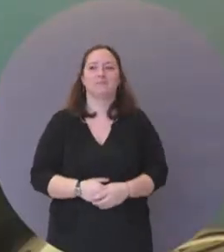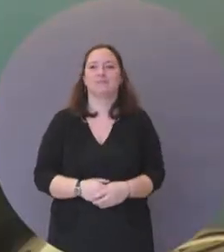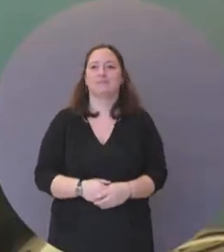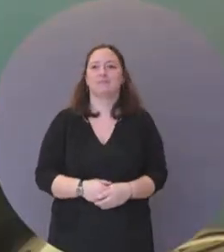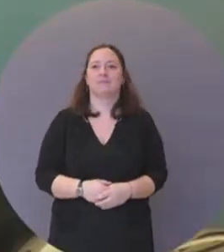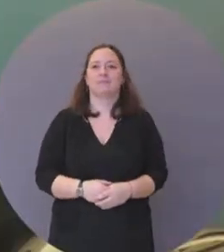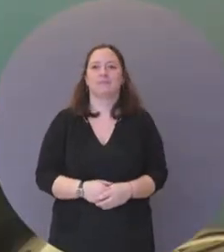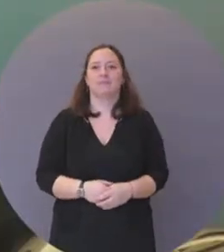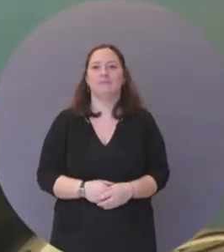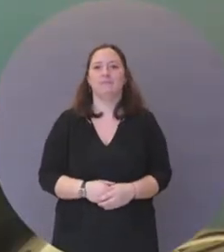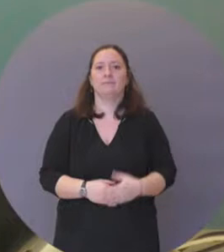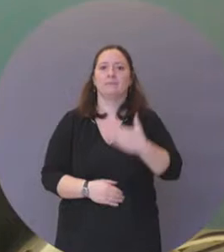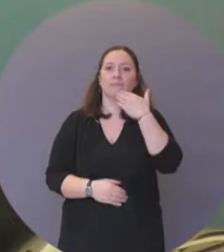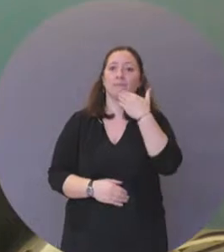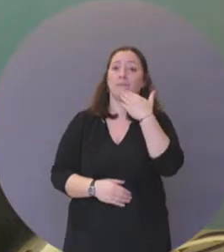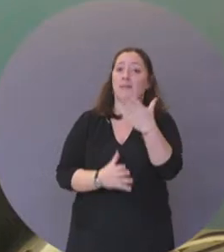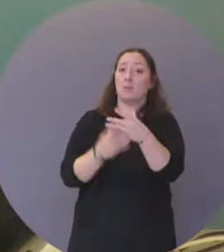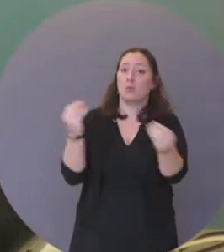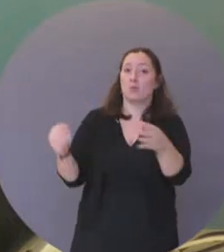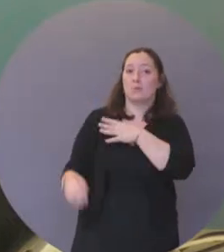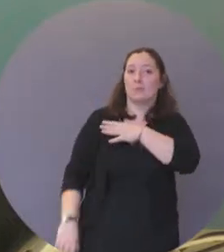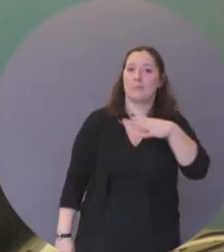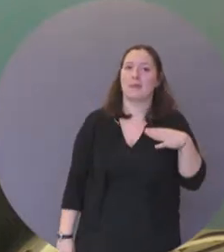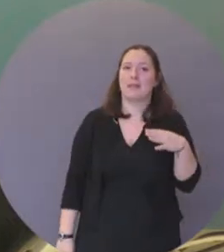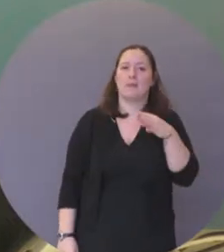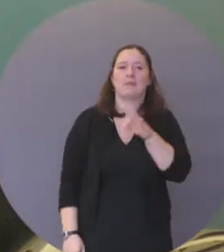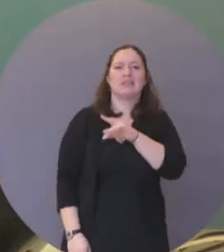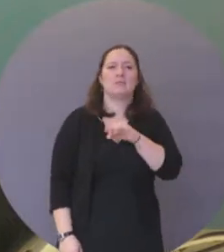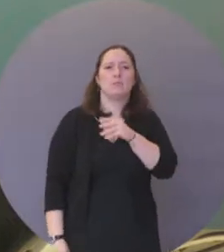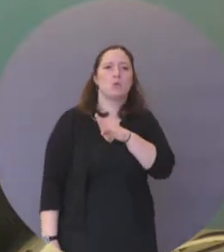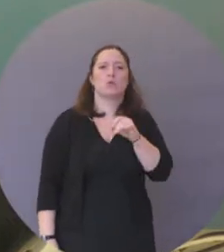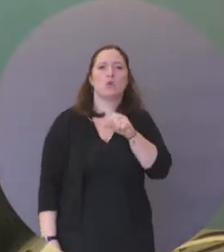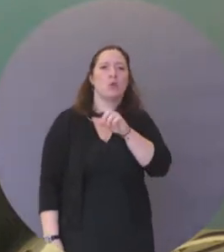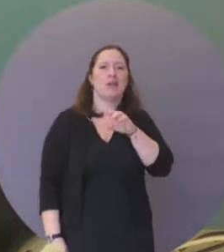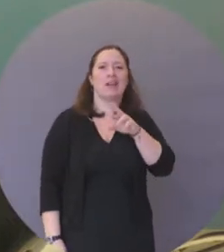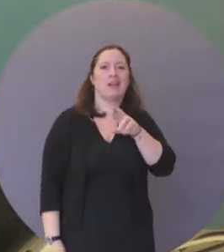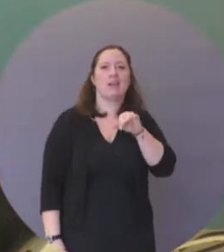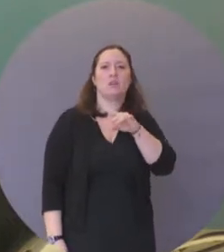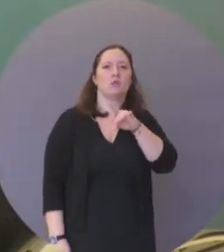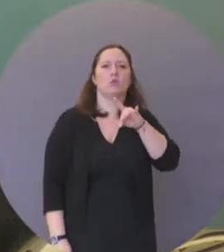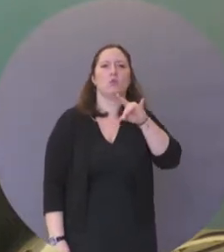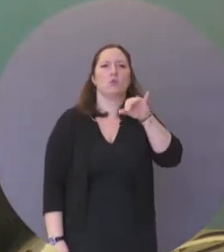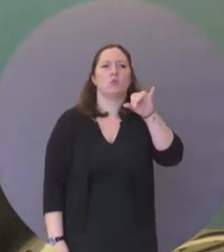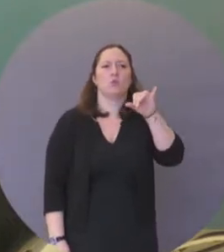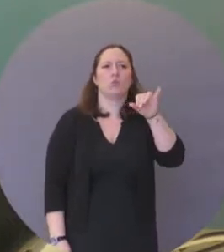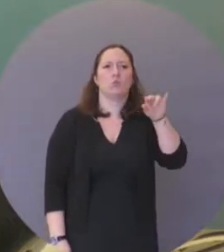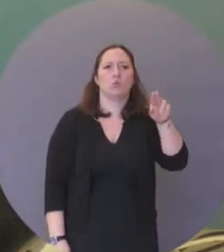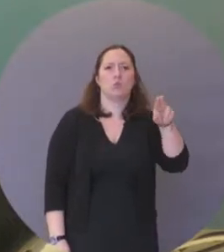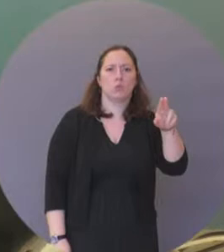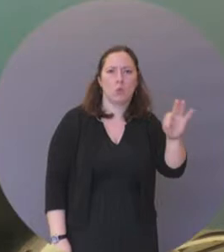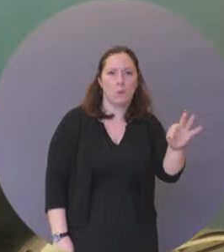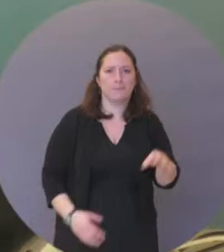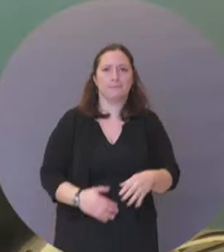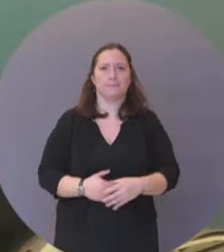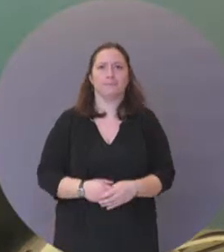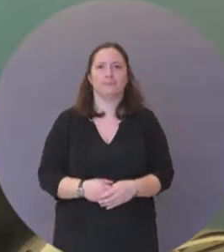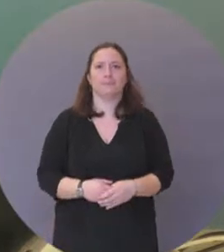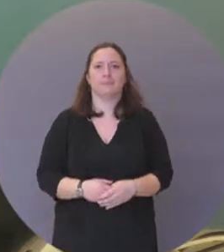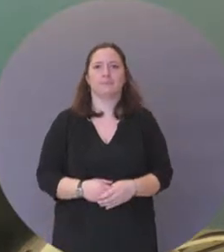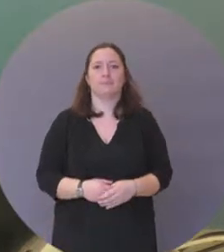merci beaucoup madame Thibault dorénot pas d'autres demandes de parole donc